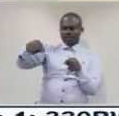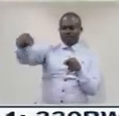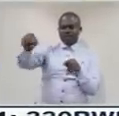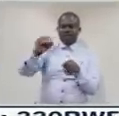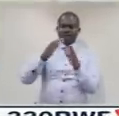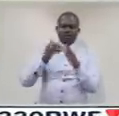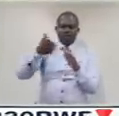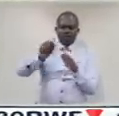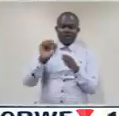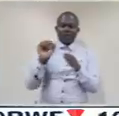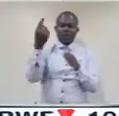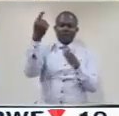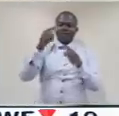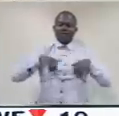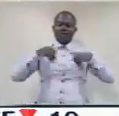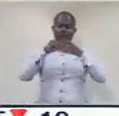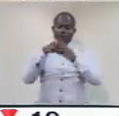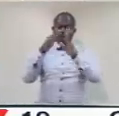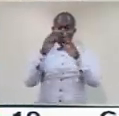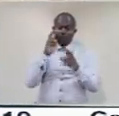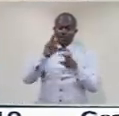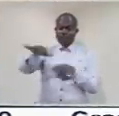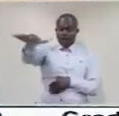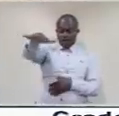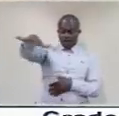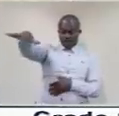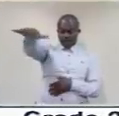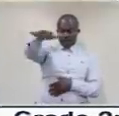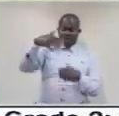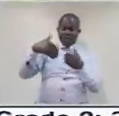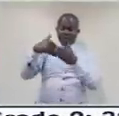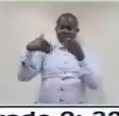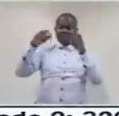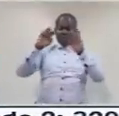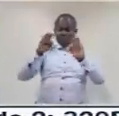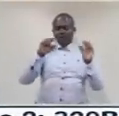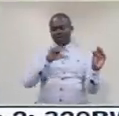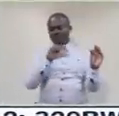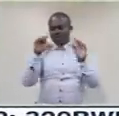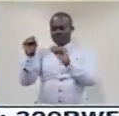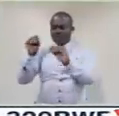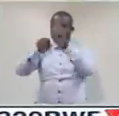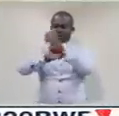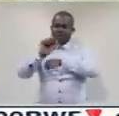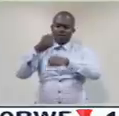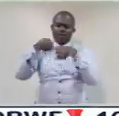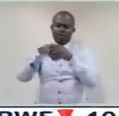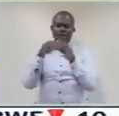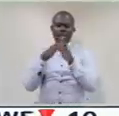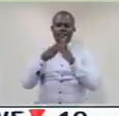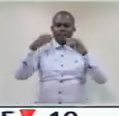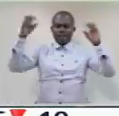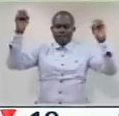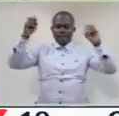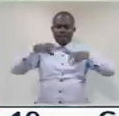akaba ariyo yabagamo iriya nzu murimo kureba hariya hakurya mbere yuko yimurira ibikorwa bye mu mujyi wa